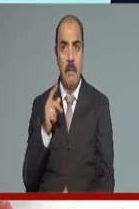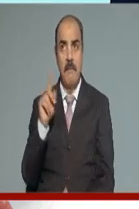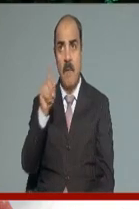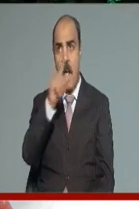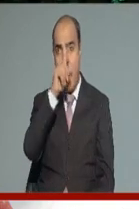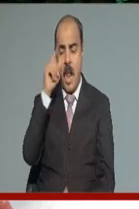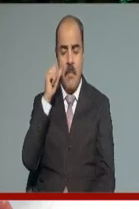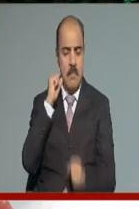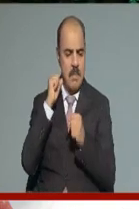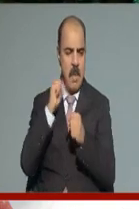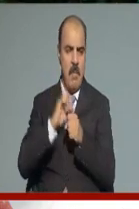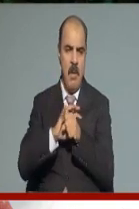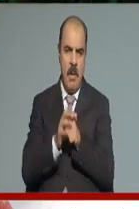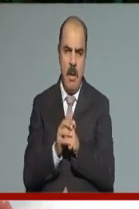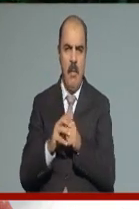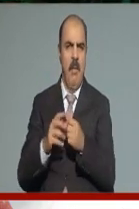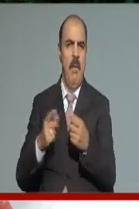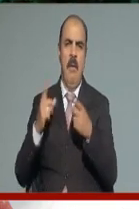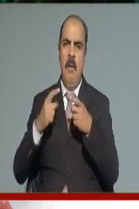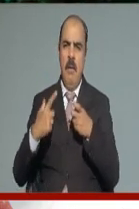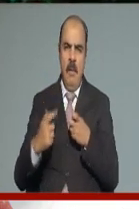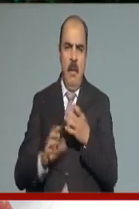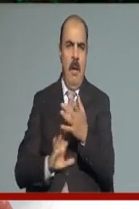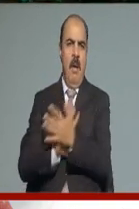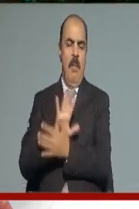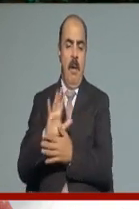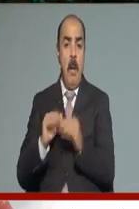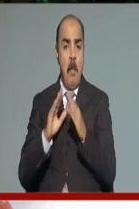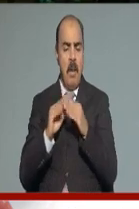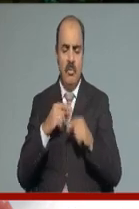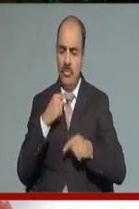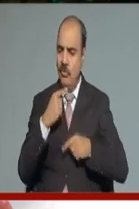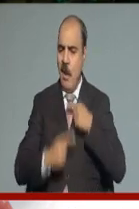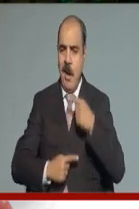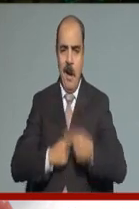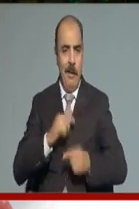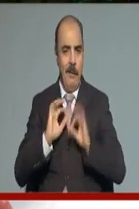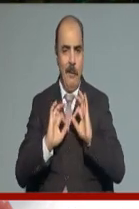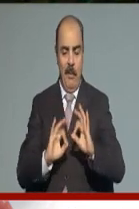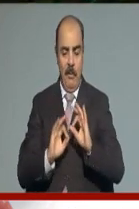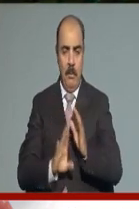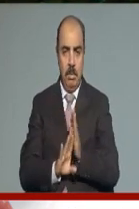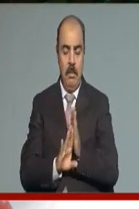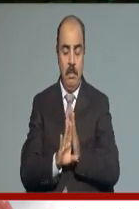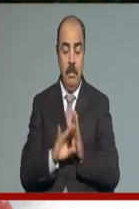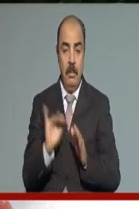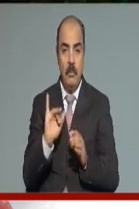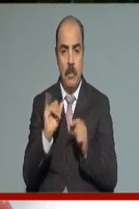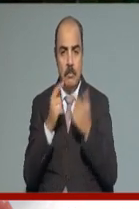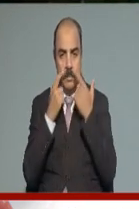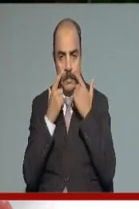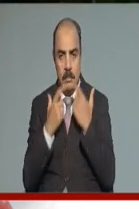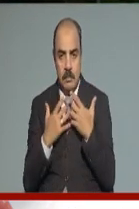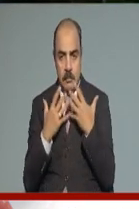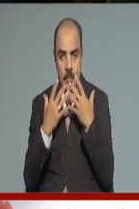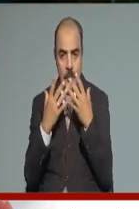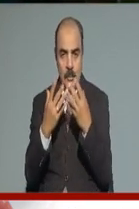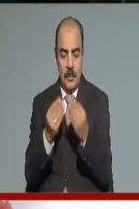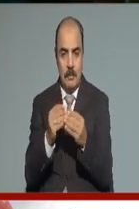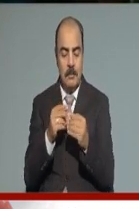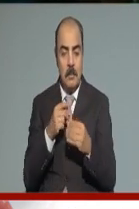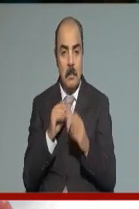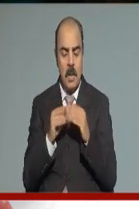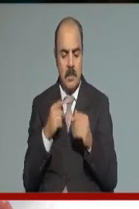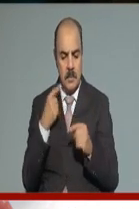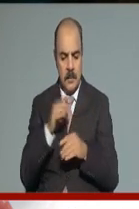بازمات متتاليه بدءا من ازمه كوفيد الى الازمه الروسيه الاوكرانيه فمهم جدا ان كنا